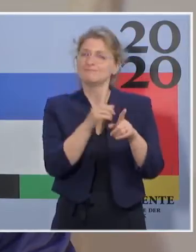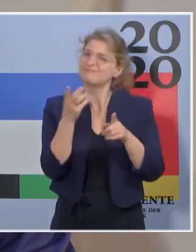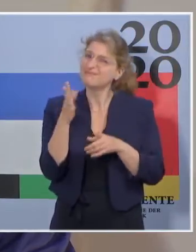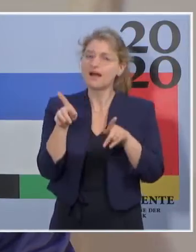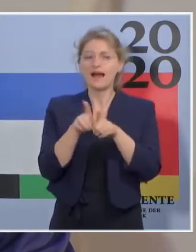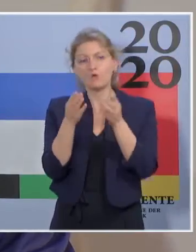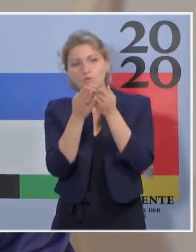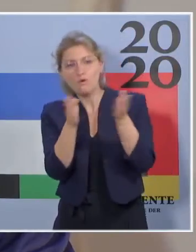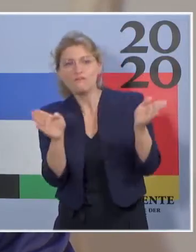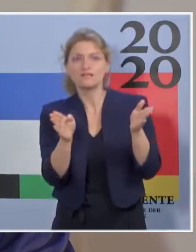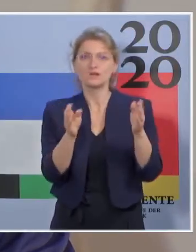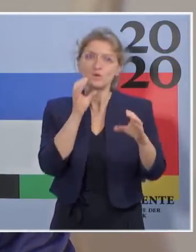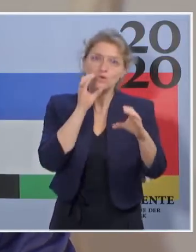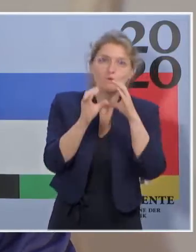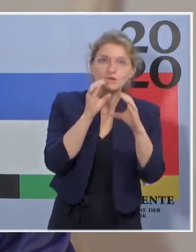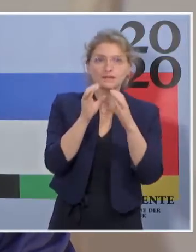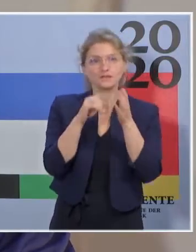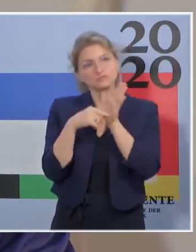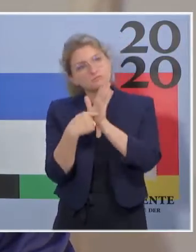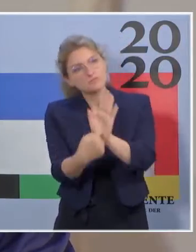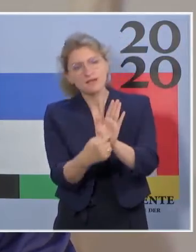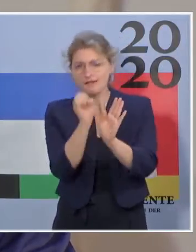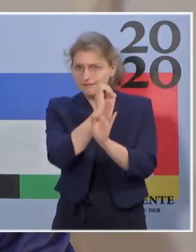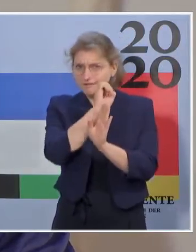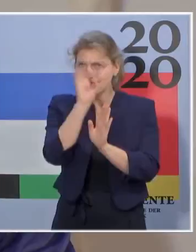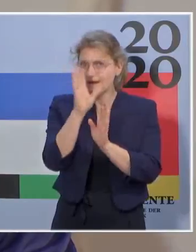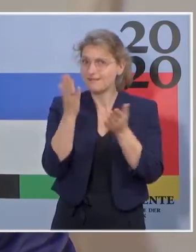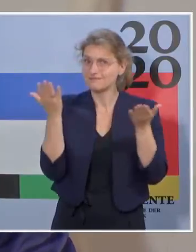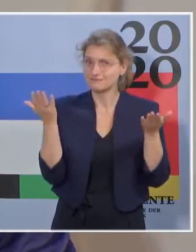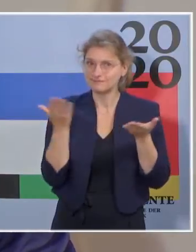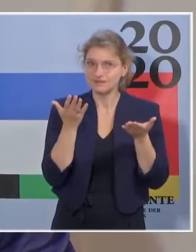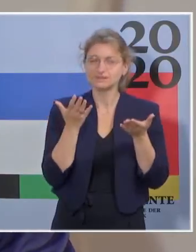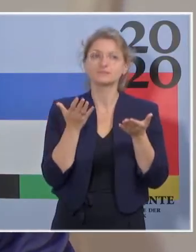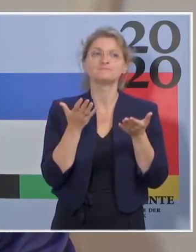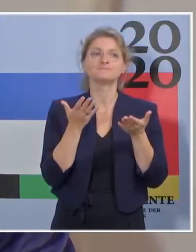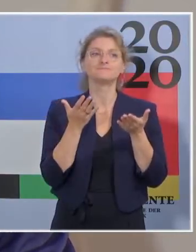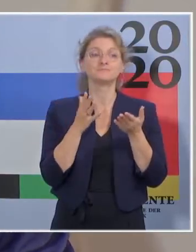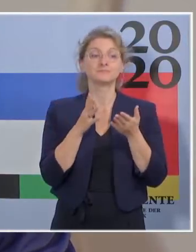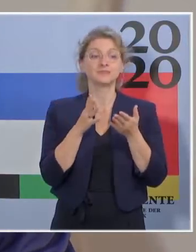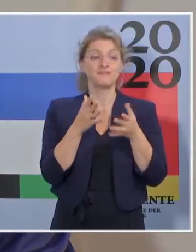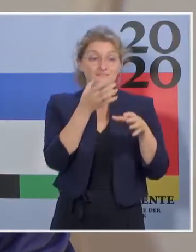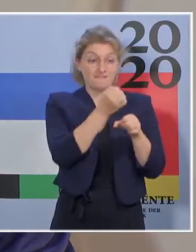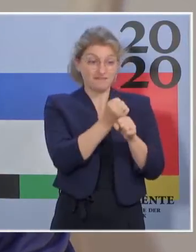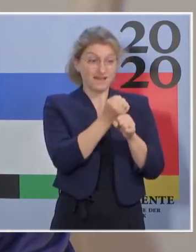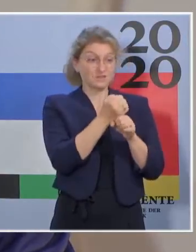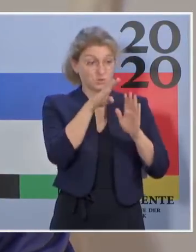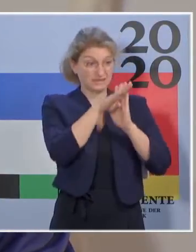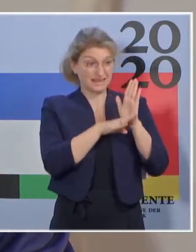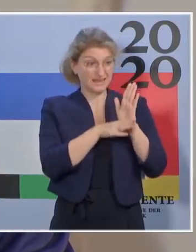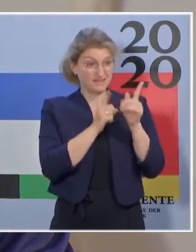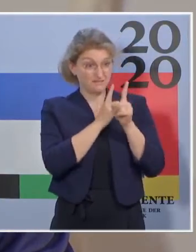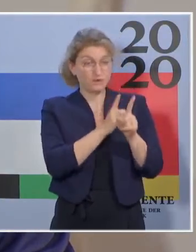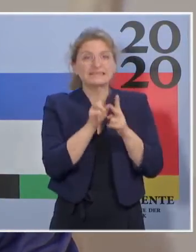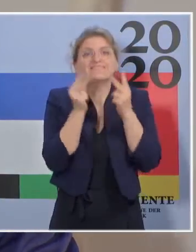öffentlichen Kommunikation auch immer klar zu machen, dass es wesentlich ist, sich an die verfassungsrechtlichen Spielregeln